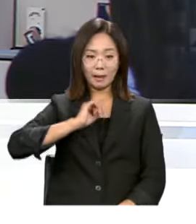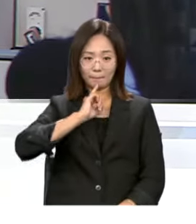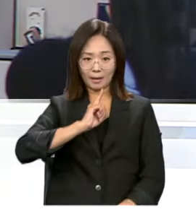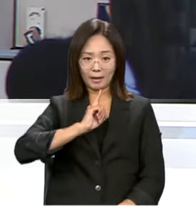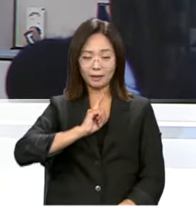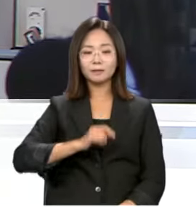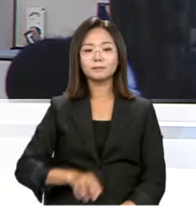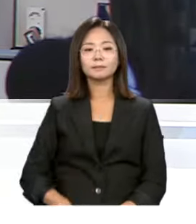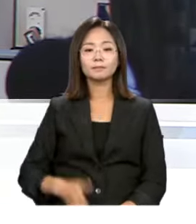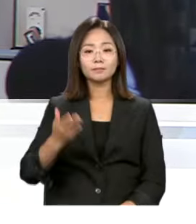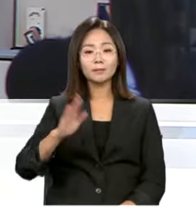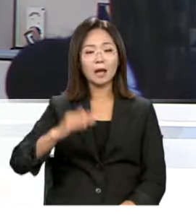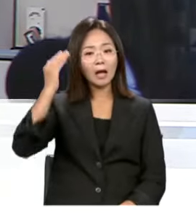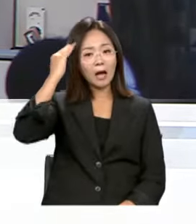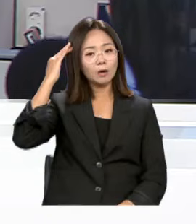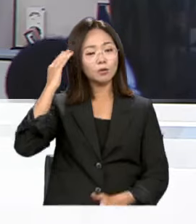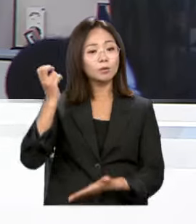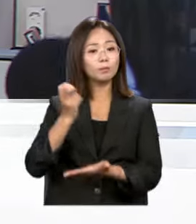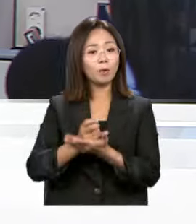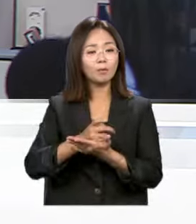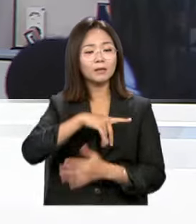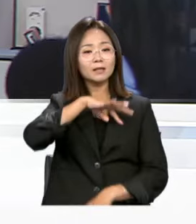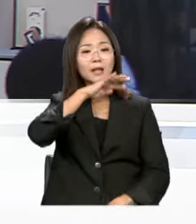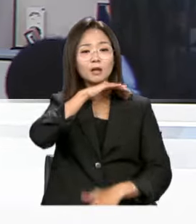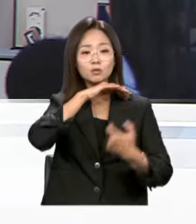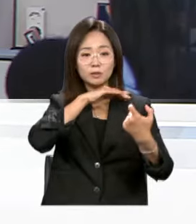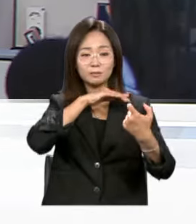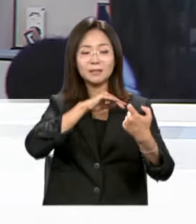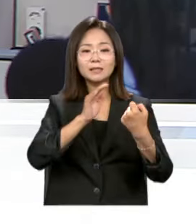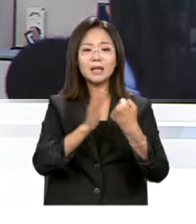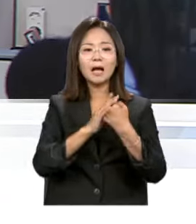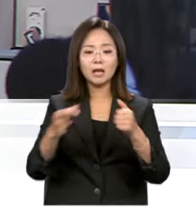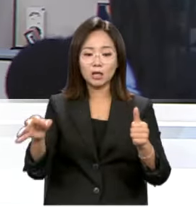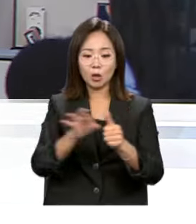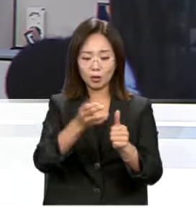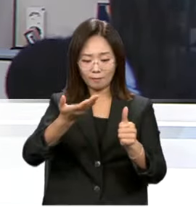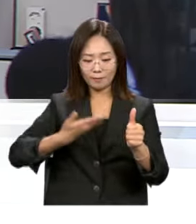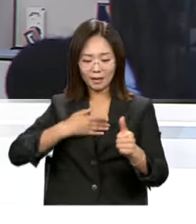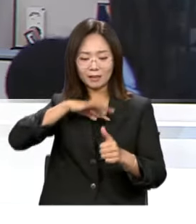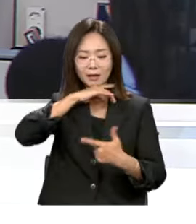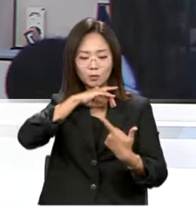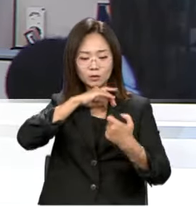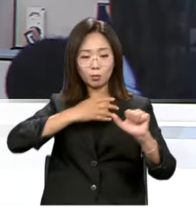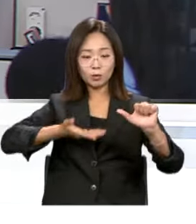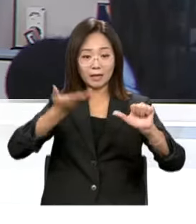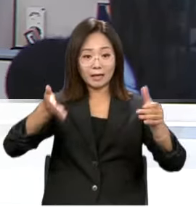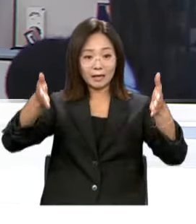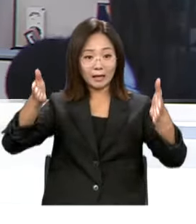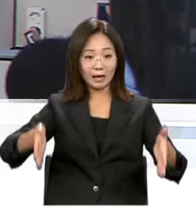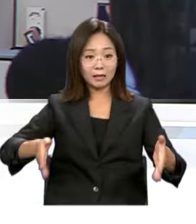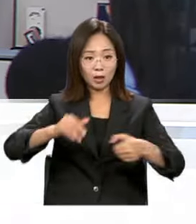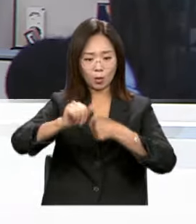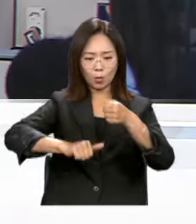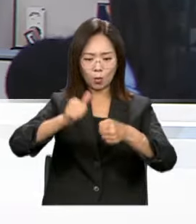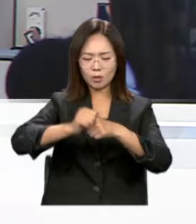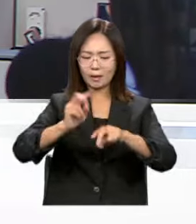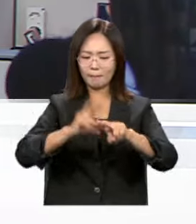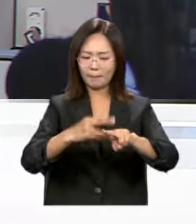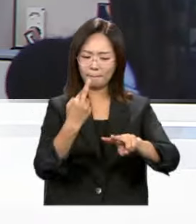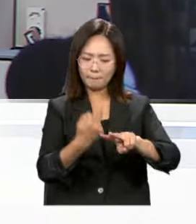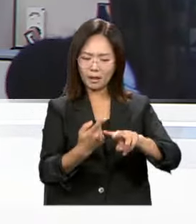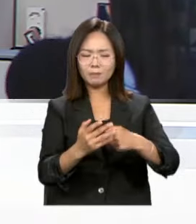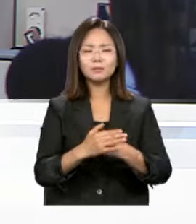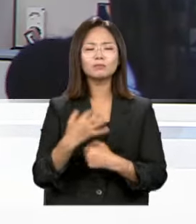나왔는데요 하지만 우리나라 법정 정년이 60세다 보니 연금을 받을 수 있는 65세까지 5년이 비기 때문에